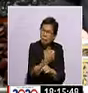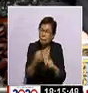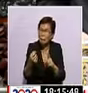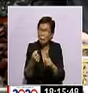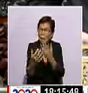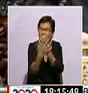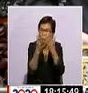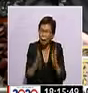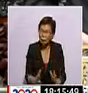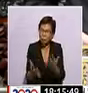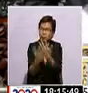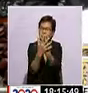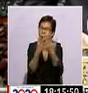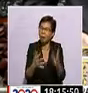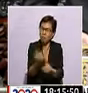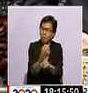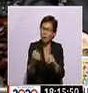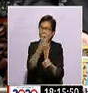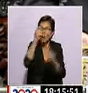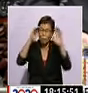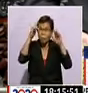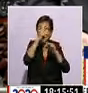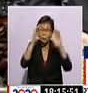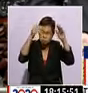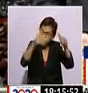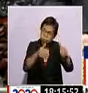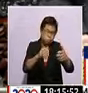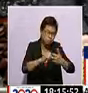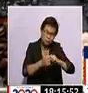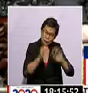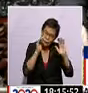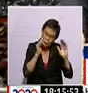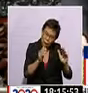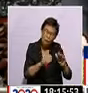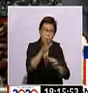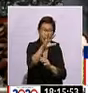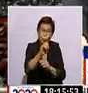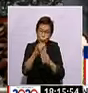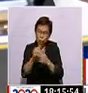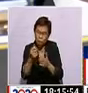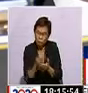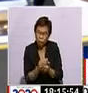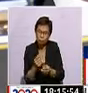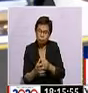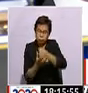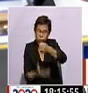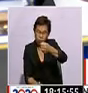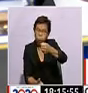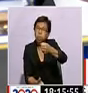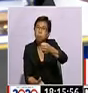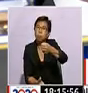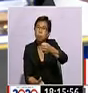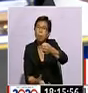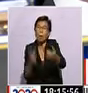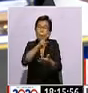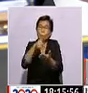penganiayaan tahanan lokap. Atas keprihatinan kerajaan terhadap isu ini, sebanyak RM50 juta diperuntukkan